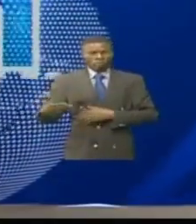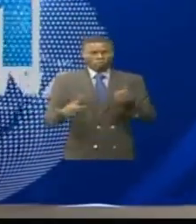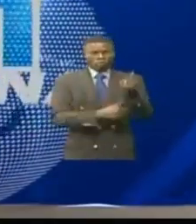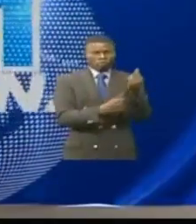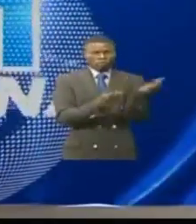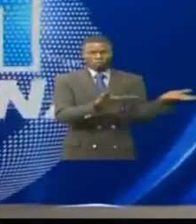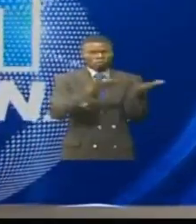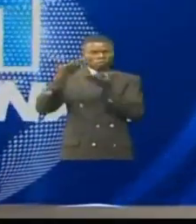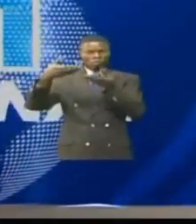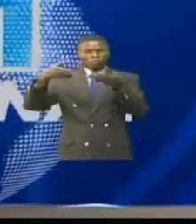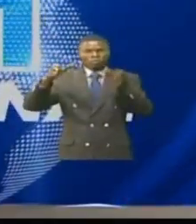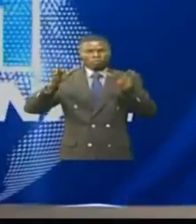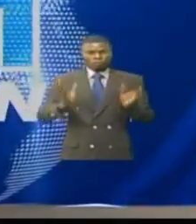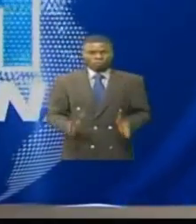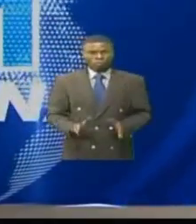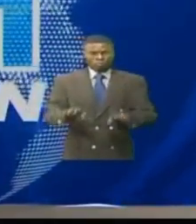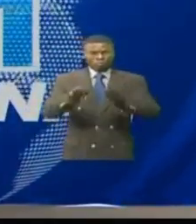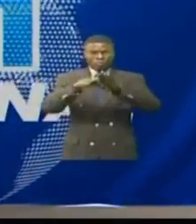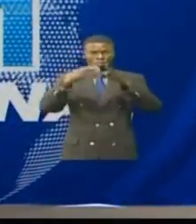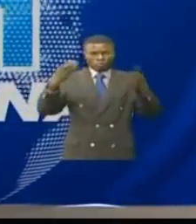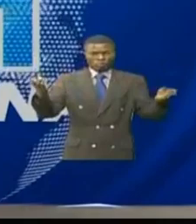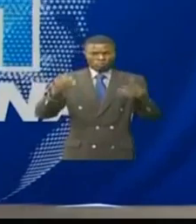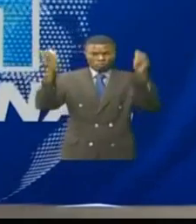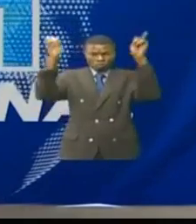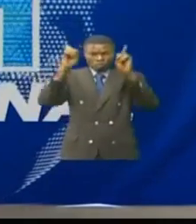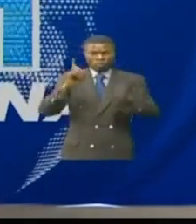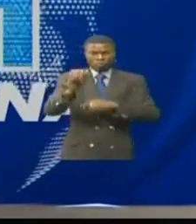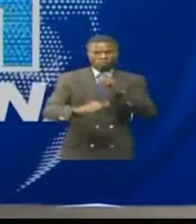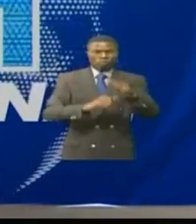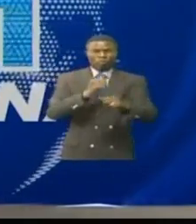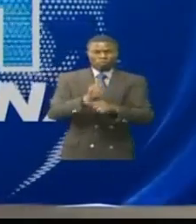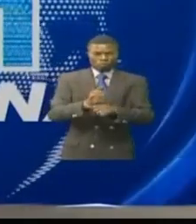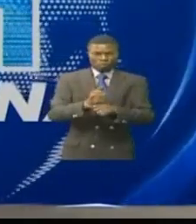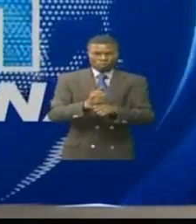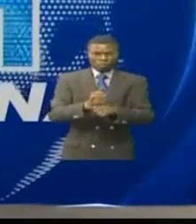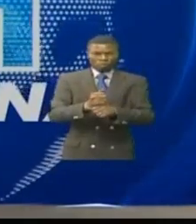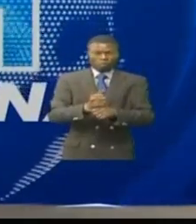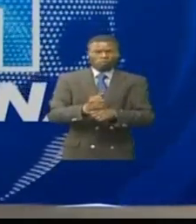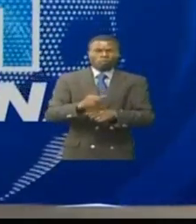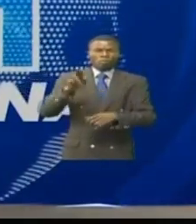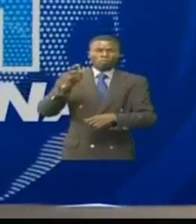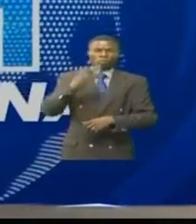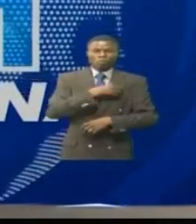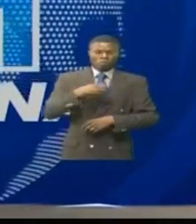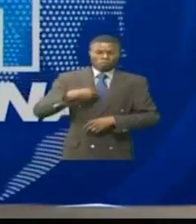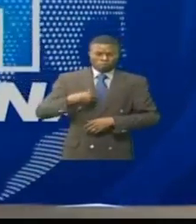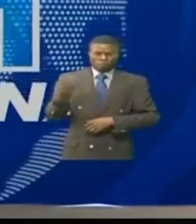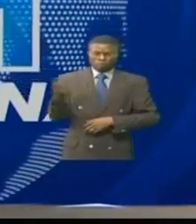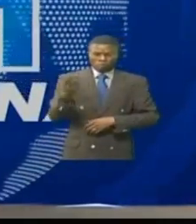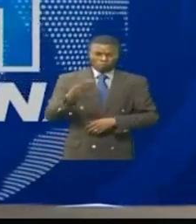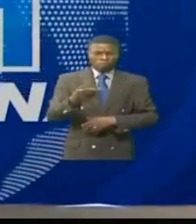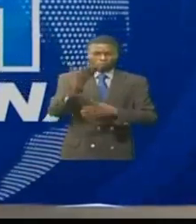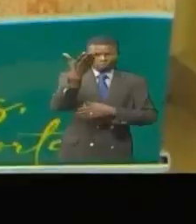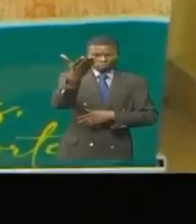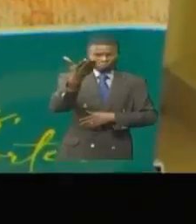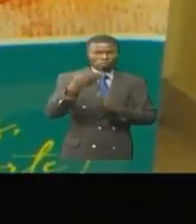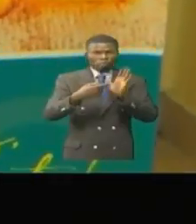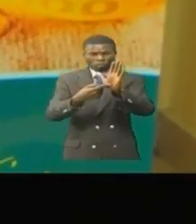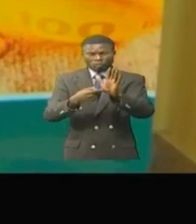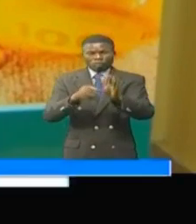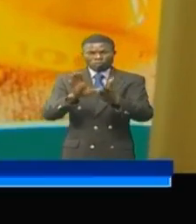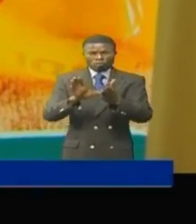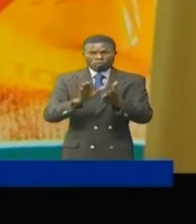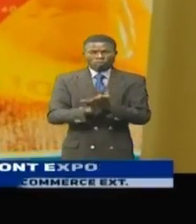exportateurs congolais à l'ouverture d'Africa Trade Center. Rachel Foutou et Ruffin Ngombolé pour le reportage.